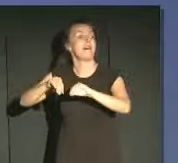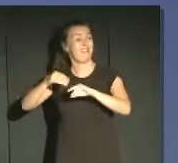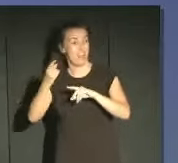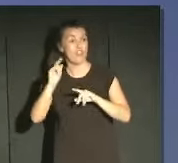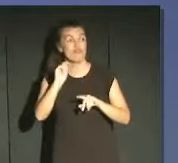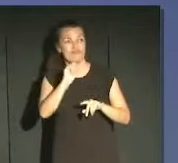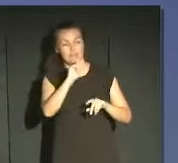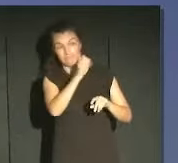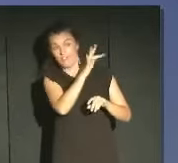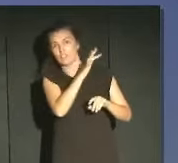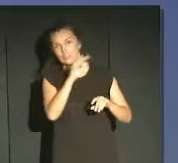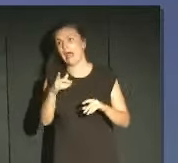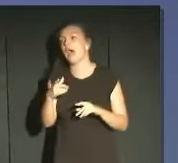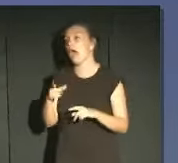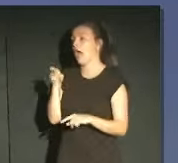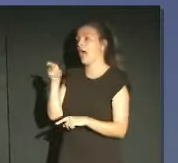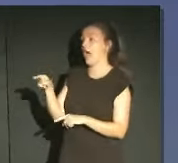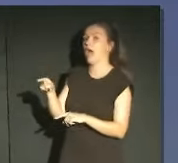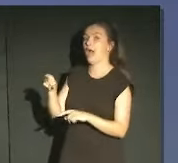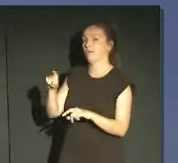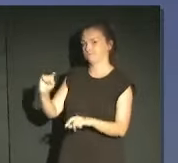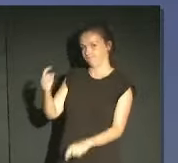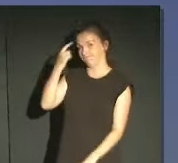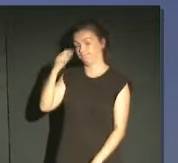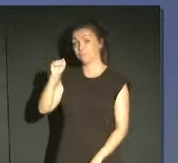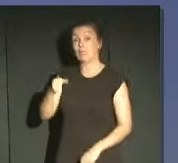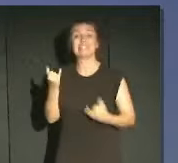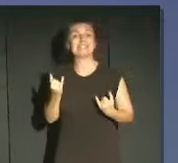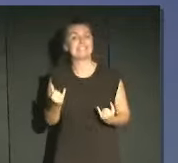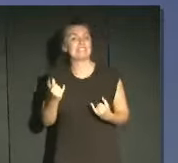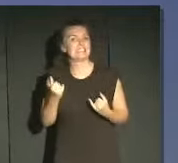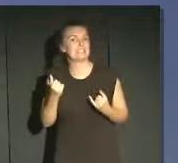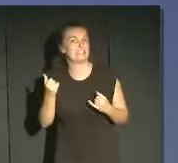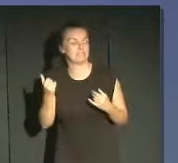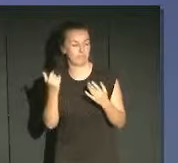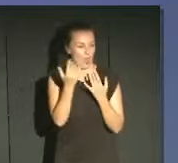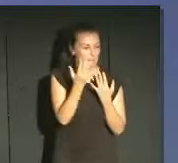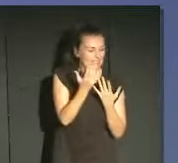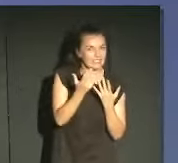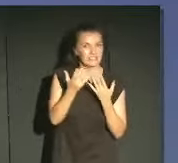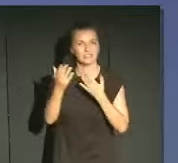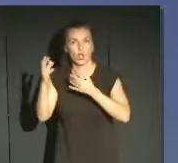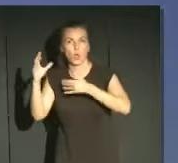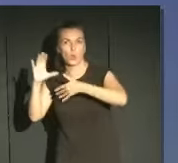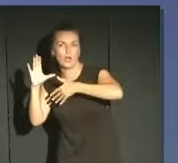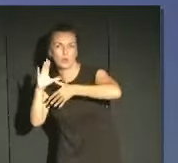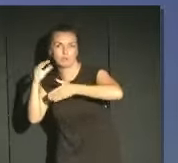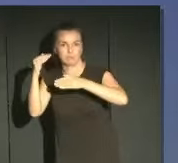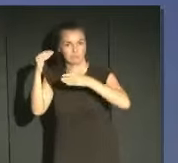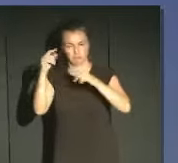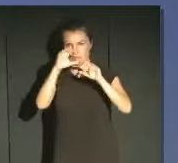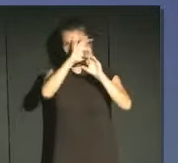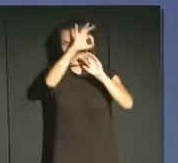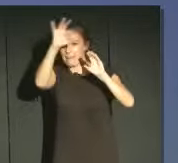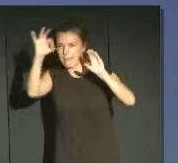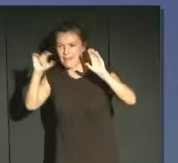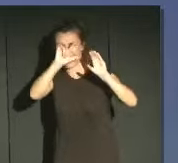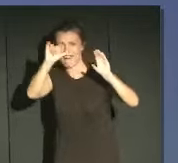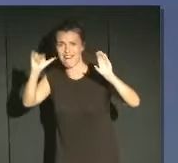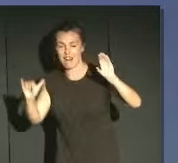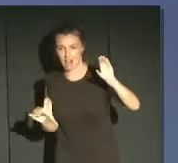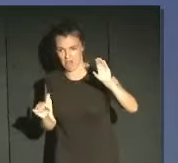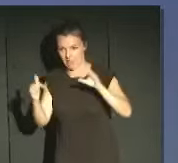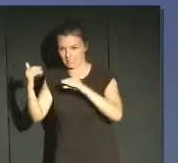aurait eu à apprendre parce que ce qui se passe ici en Martinique ce qui se passe en Guadeloupe et dans tous les territoires d'idoutrem